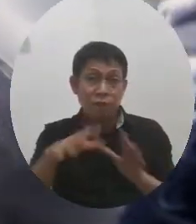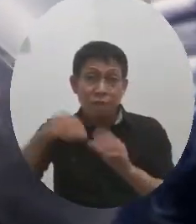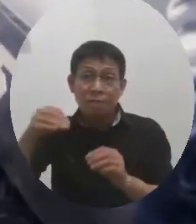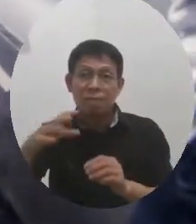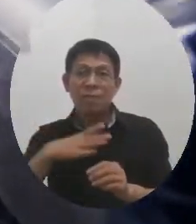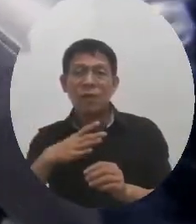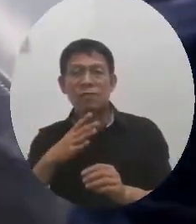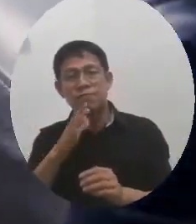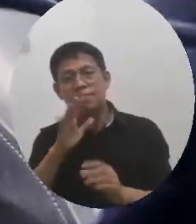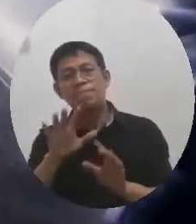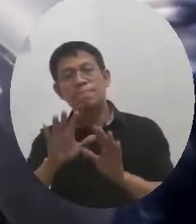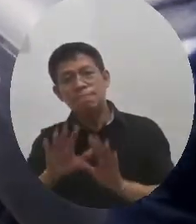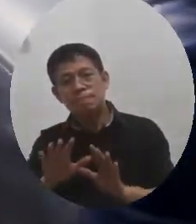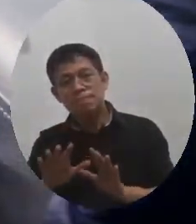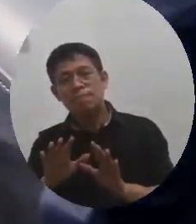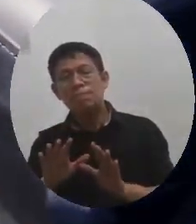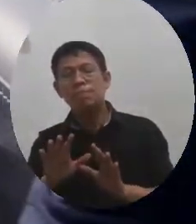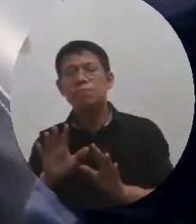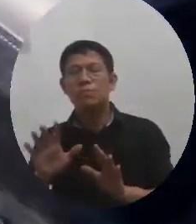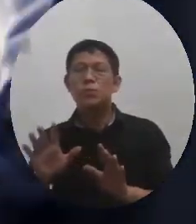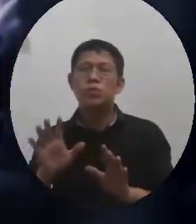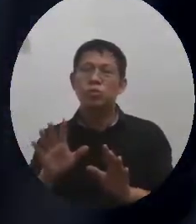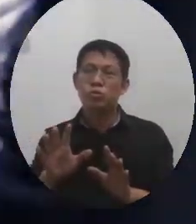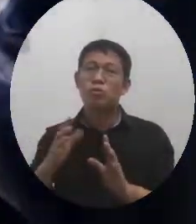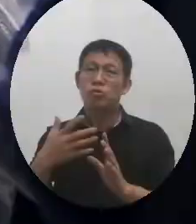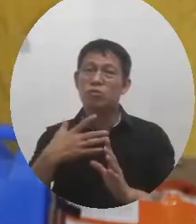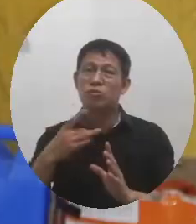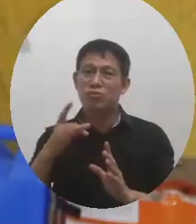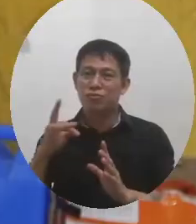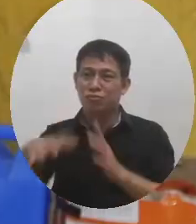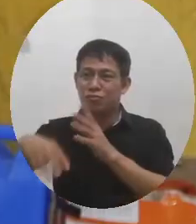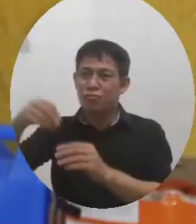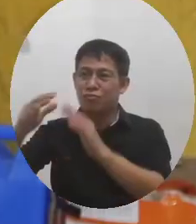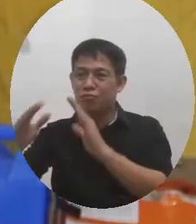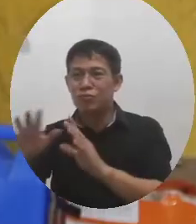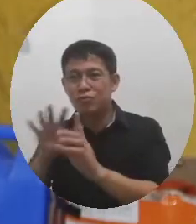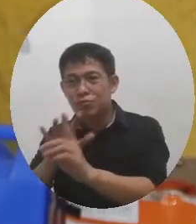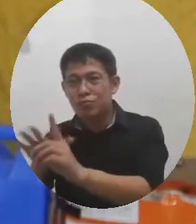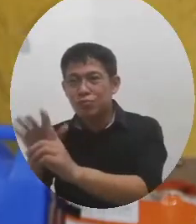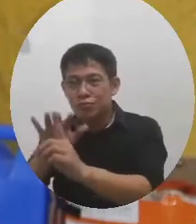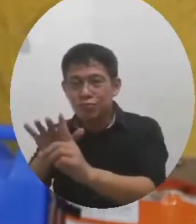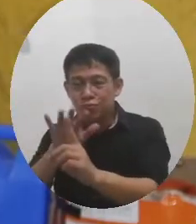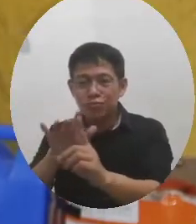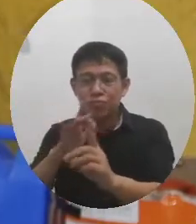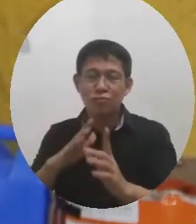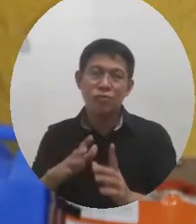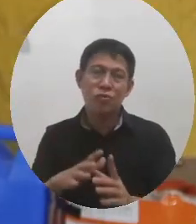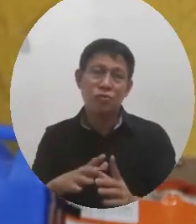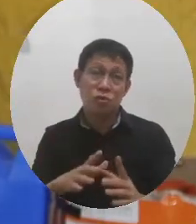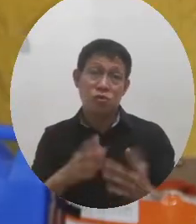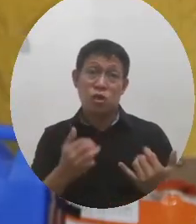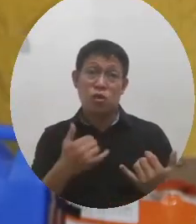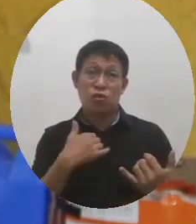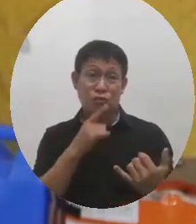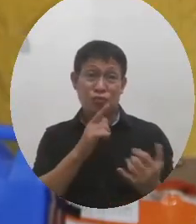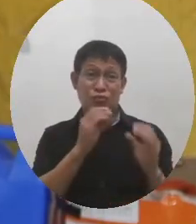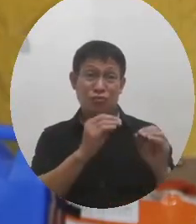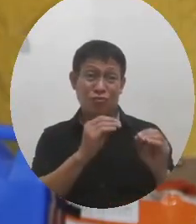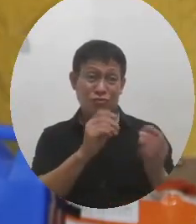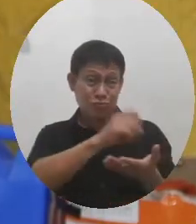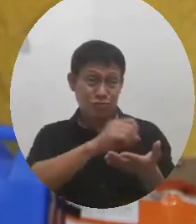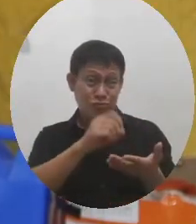yung kasiyahan niya. Pag walang therapy, tinuturuan namin siyang magsulat, ganyan. Yung mga